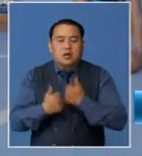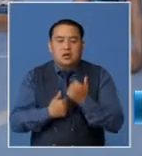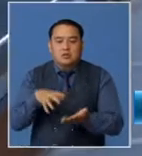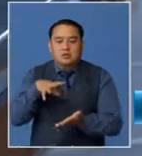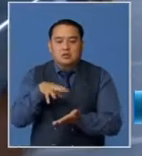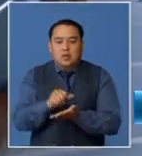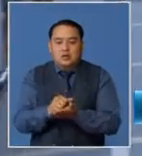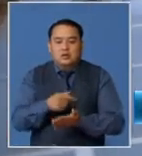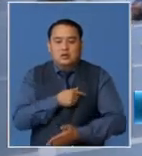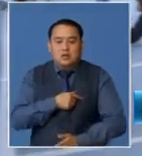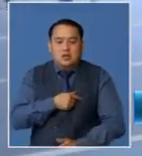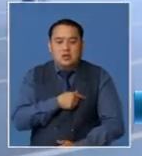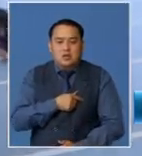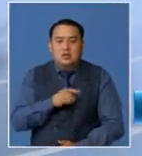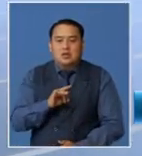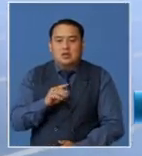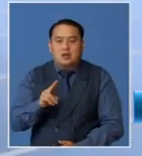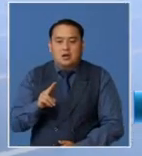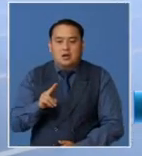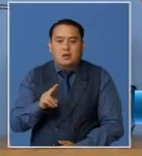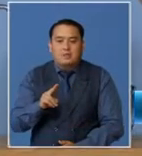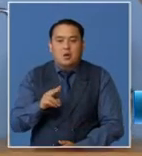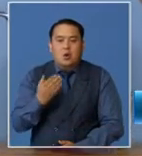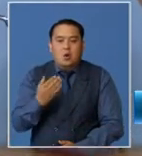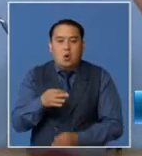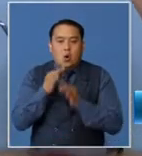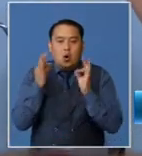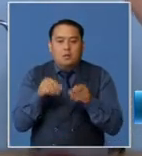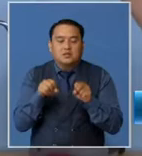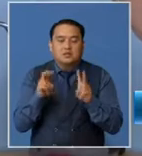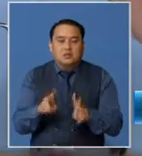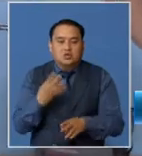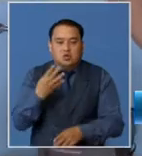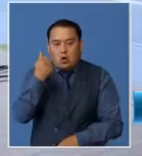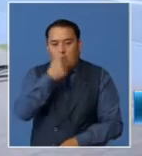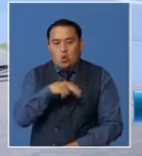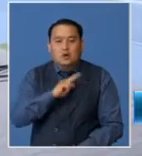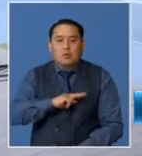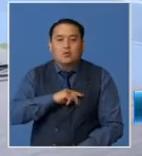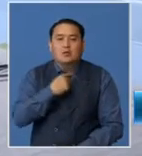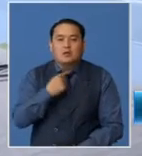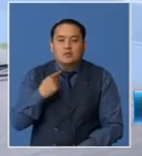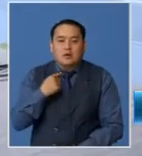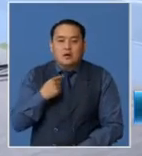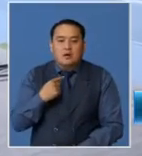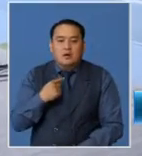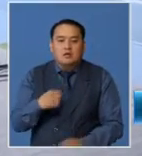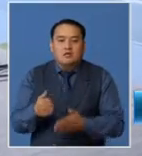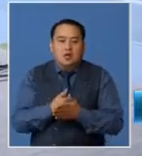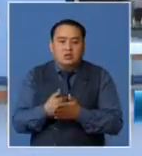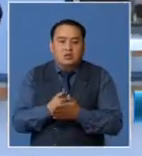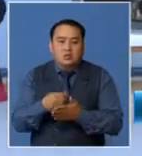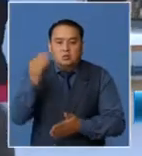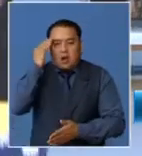занимается заслуженный тренер Республики Казахстан Галина Долгополова. Опытный специалист уже 4 года работает в Талдыкургане, имеет весомые достижения